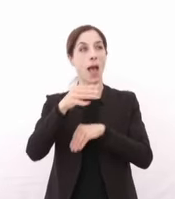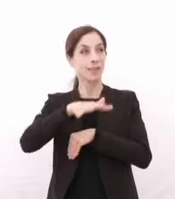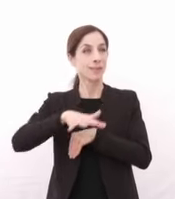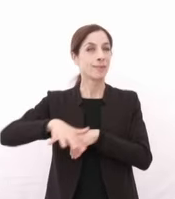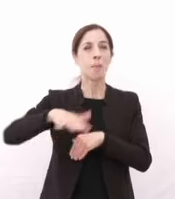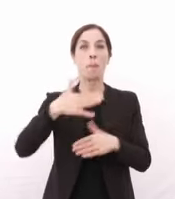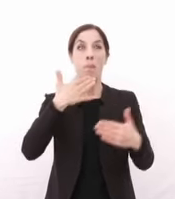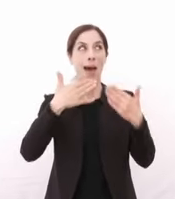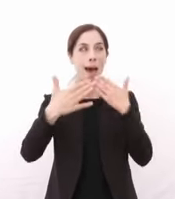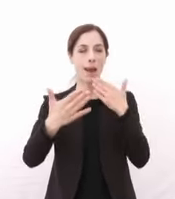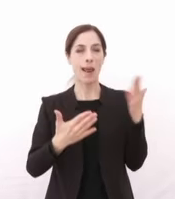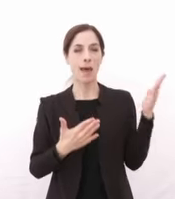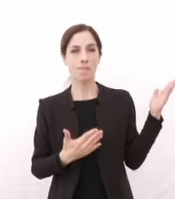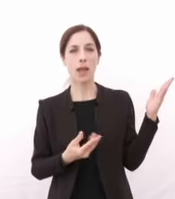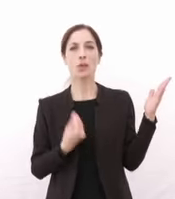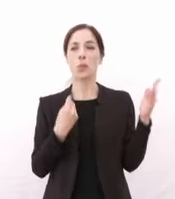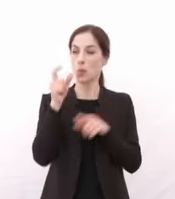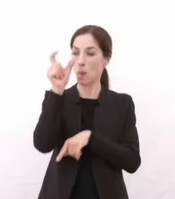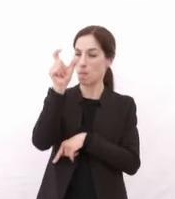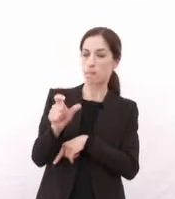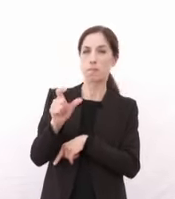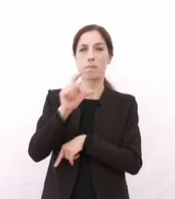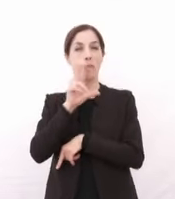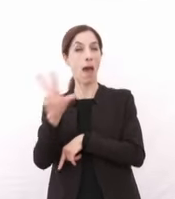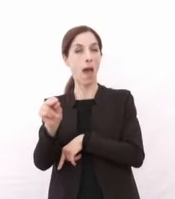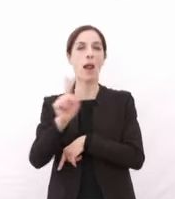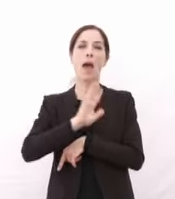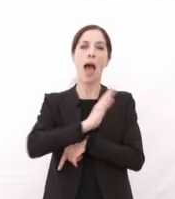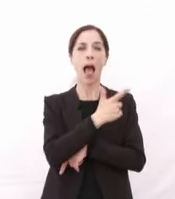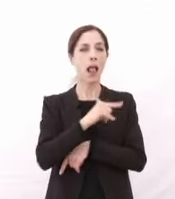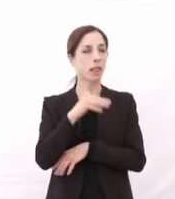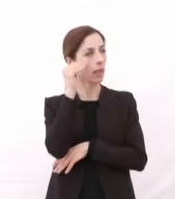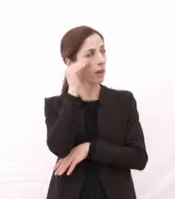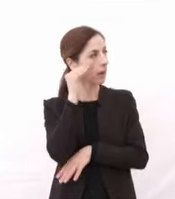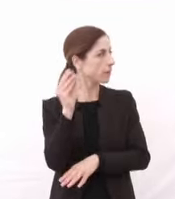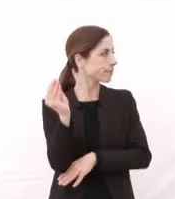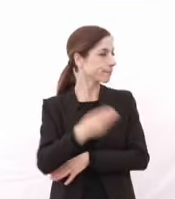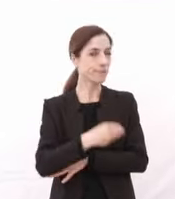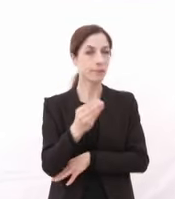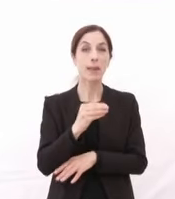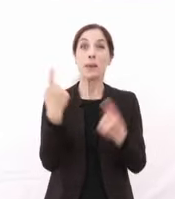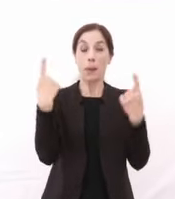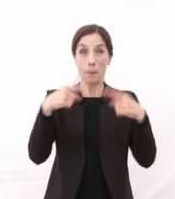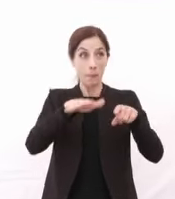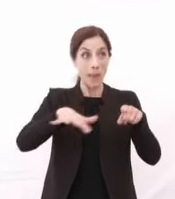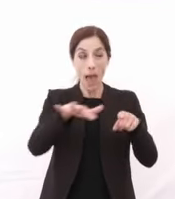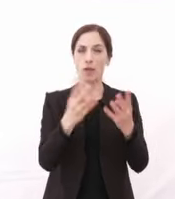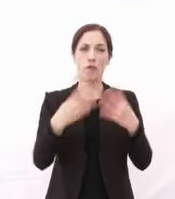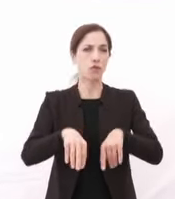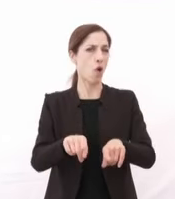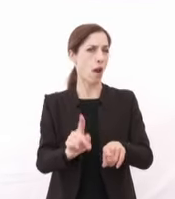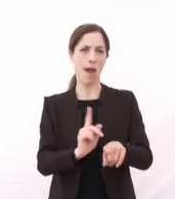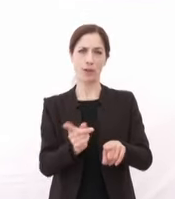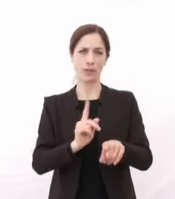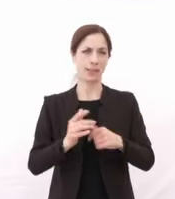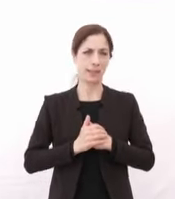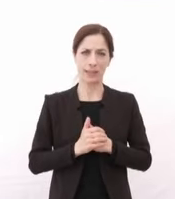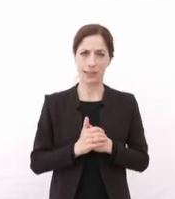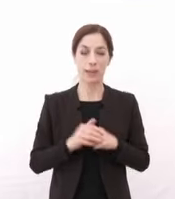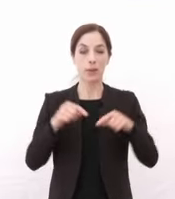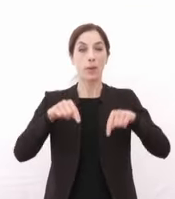nostro Parlamento, quando uno parla gli altri non ascoltano. Questa piazza non funziona così. Questa piazza siamo